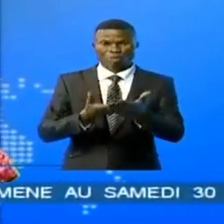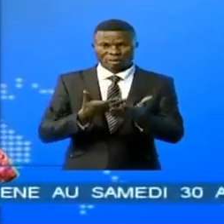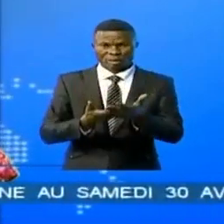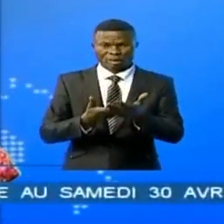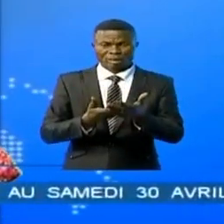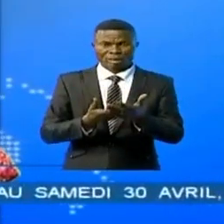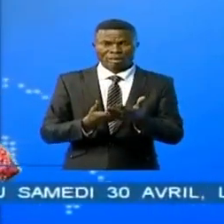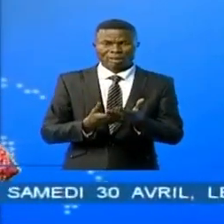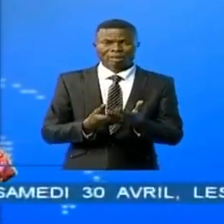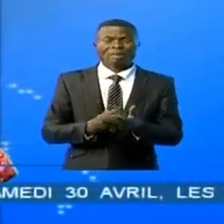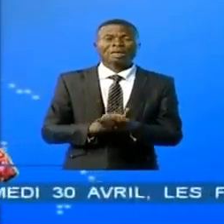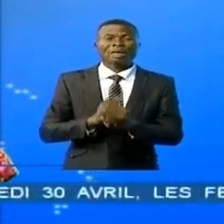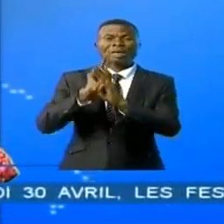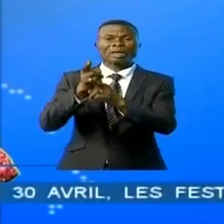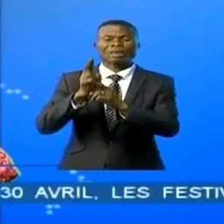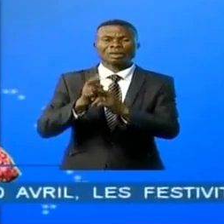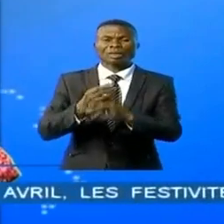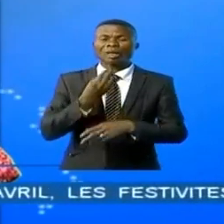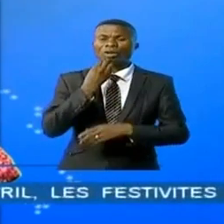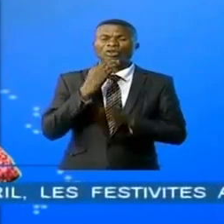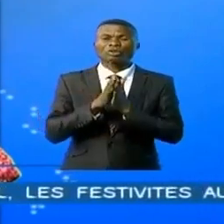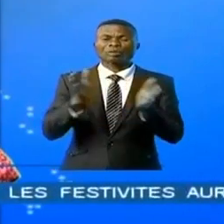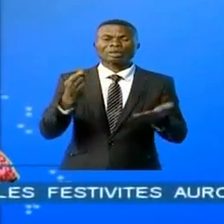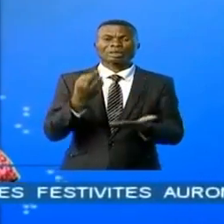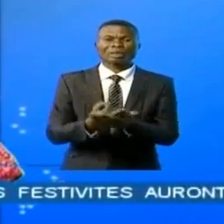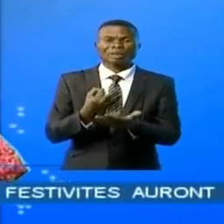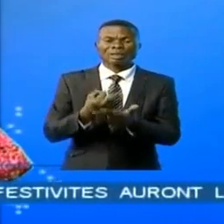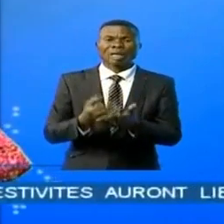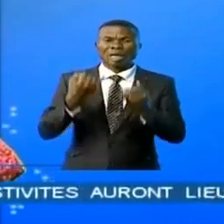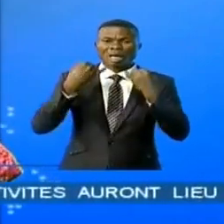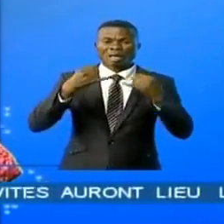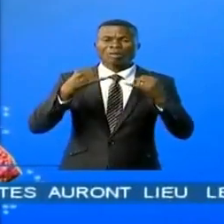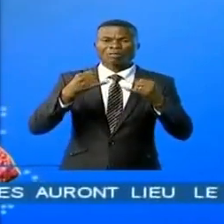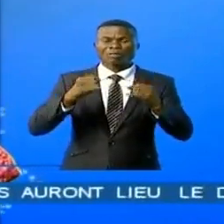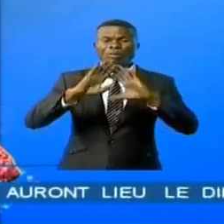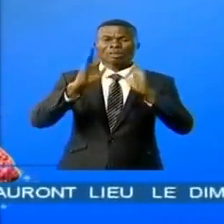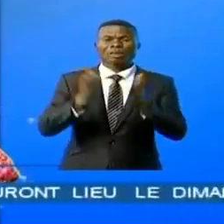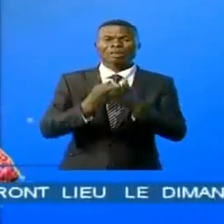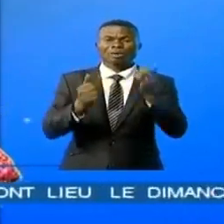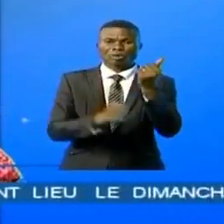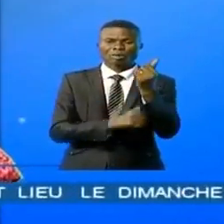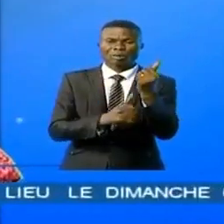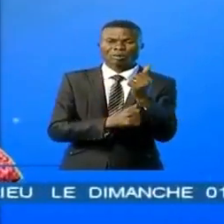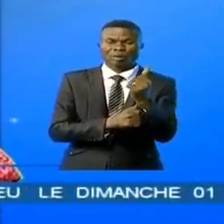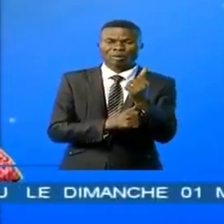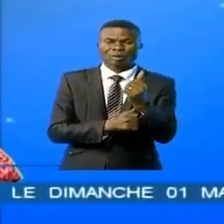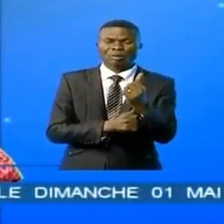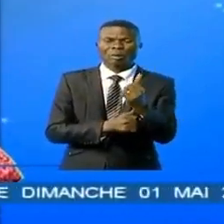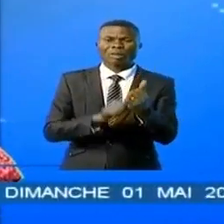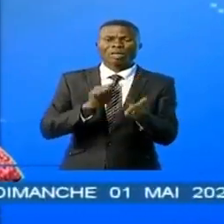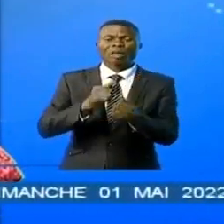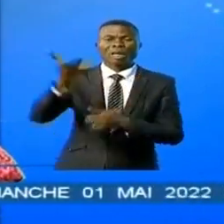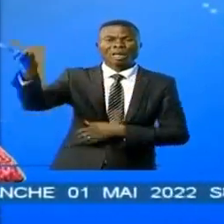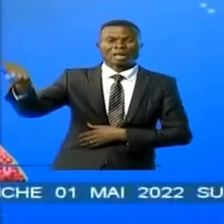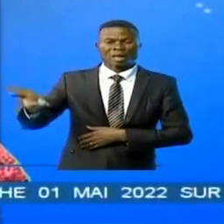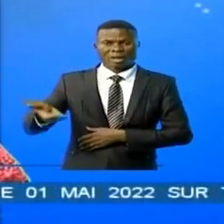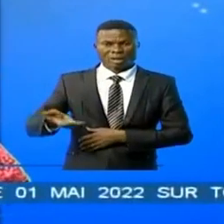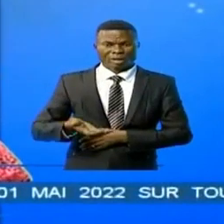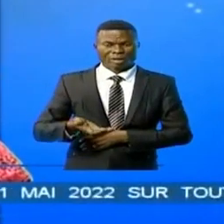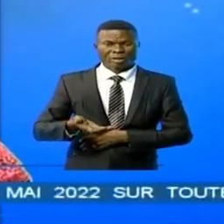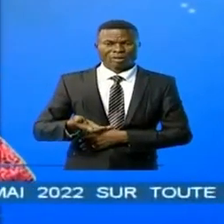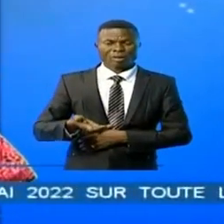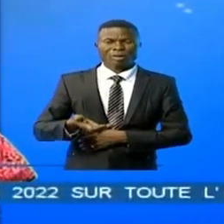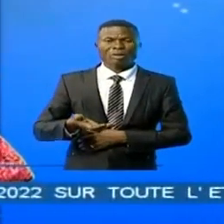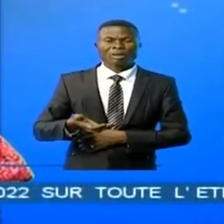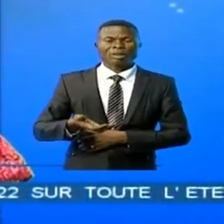cette mise au point l'inspection générale des finances informe l'opinion publique sur une invitation sur l'invitation